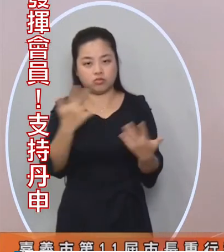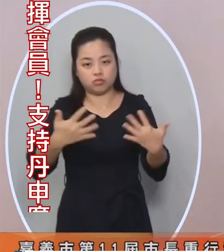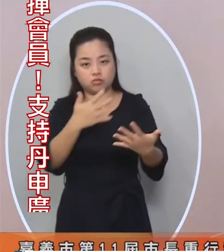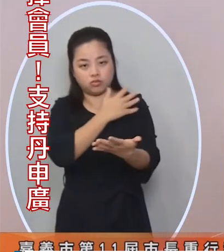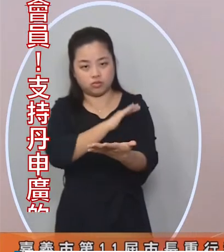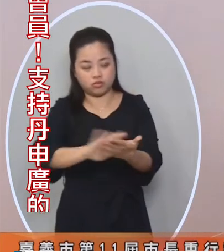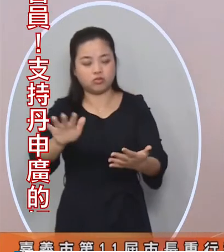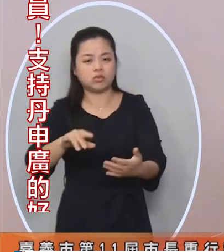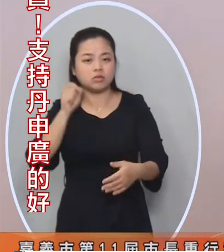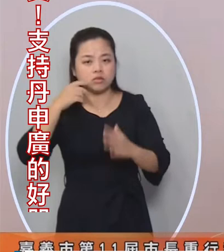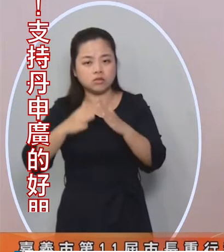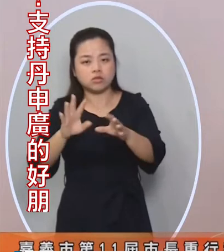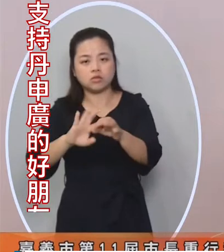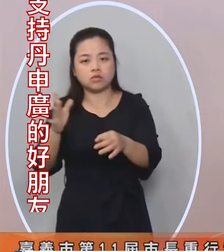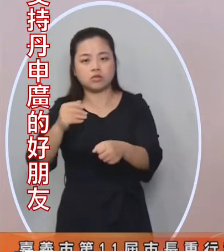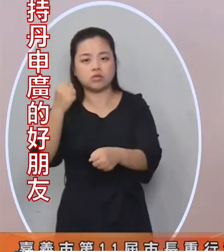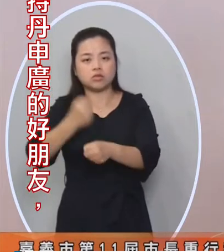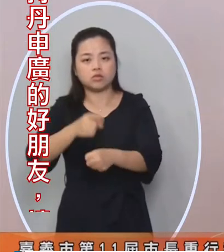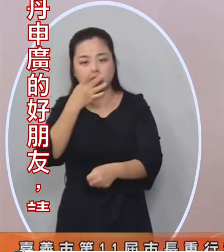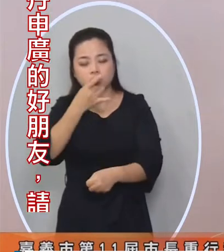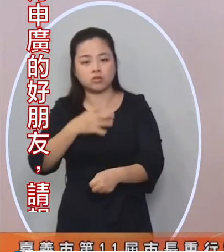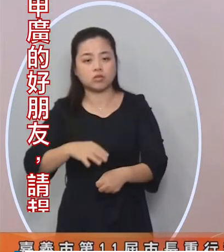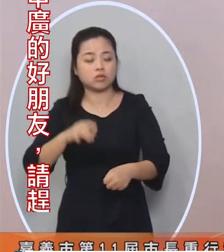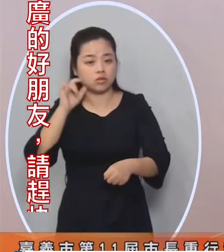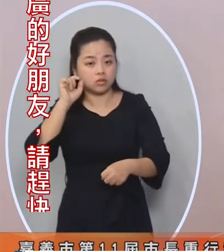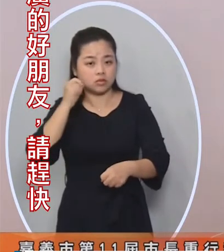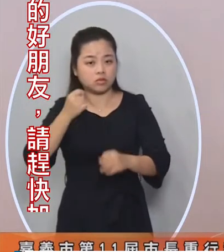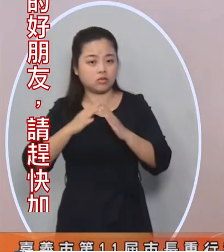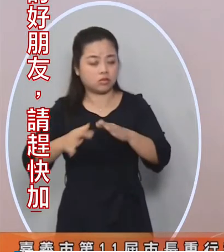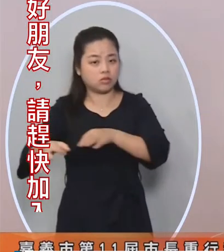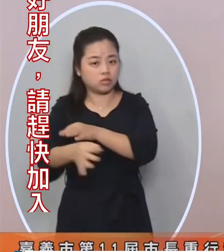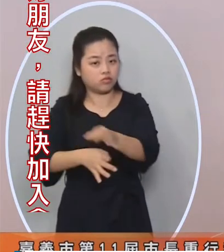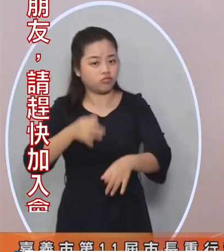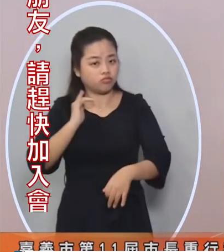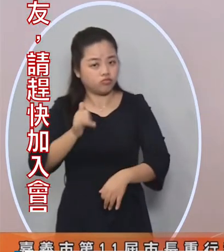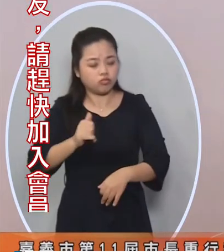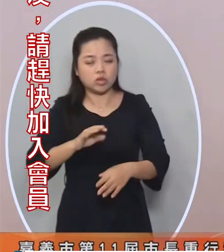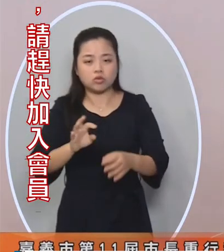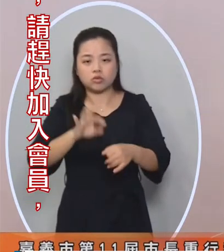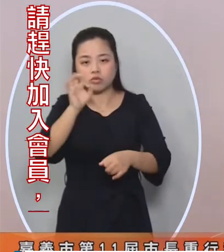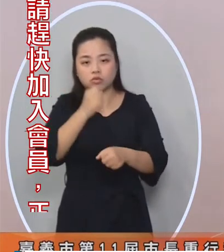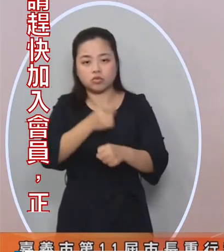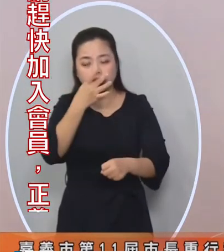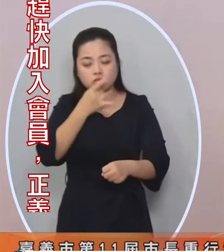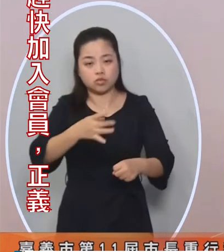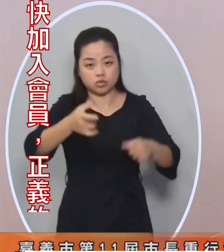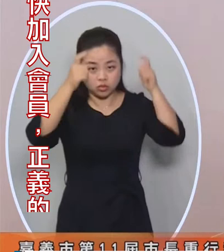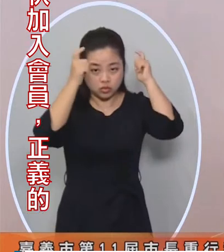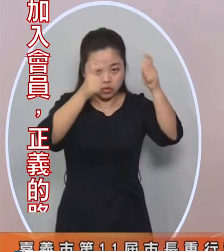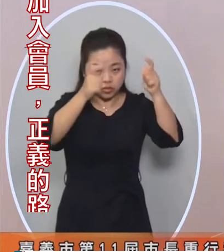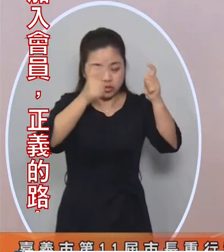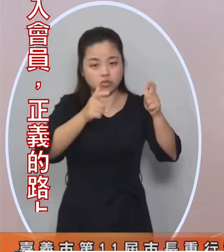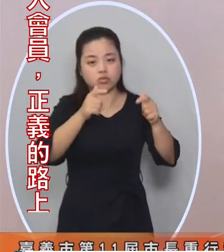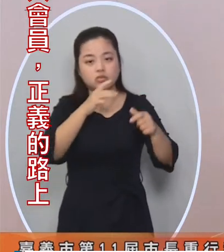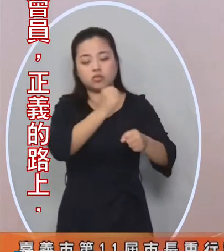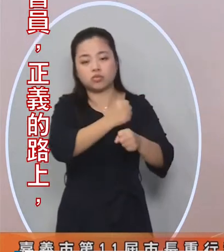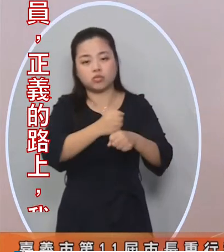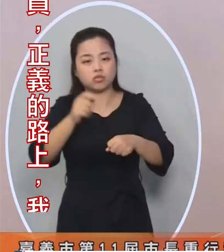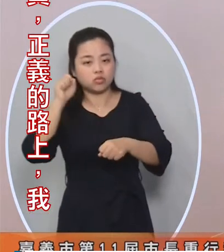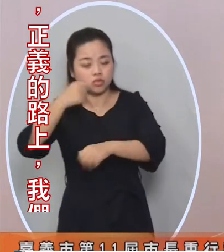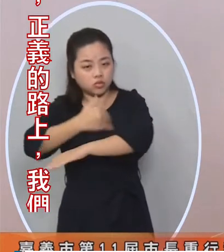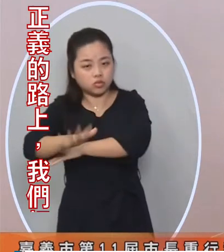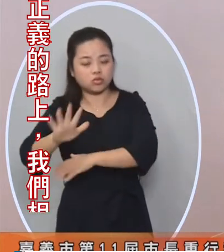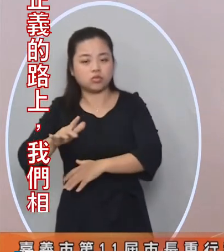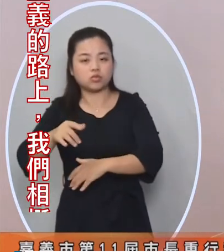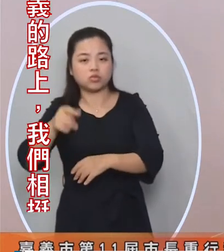么做不到？咱嘉义市财政状况不比人较歹，嘉义市先啊做袂到，高雄会做，嘉义县会做，台